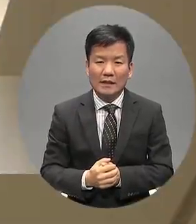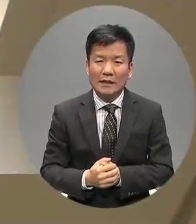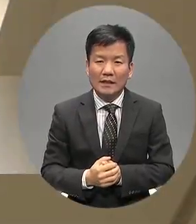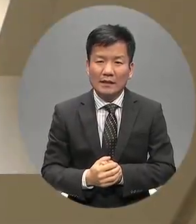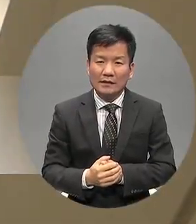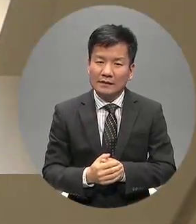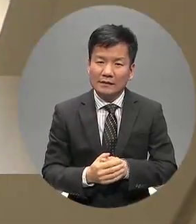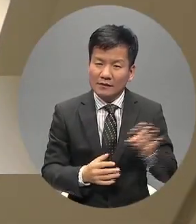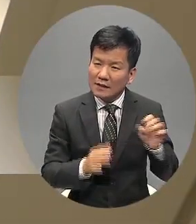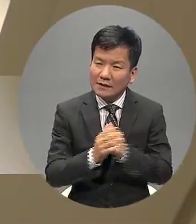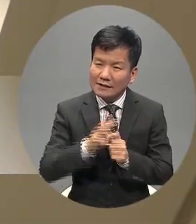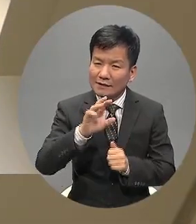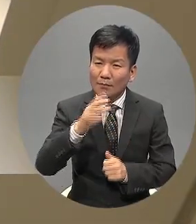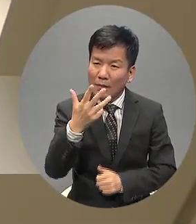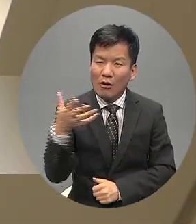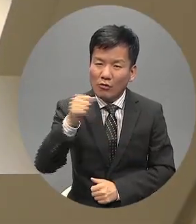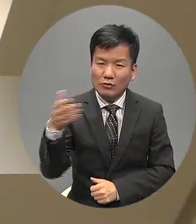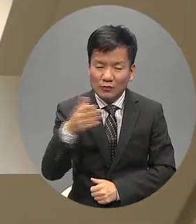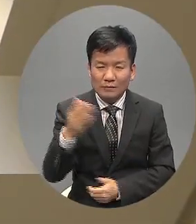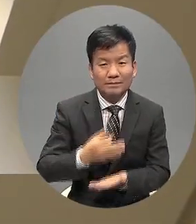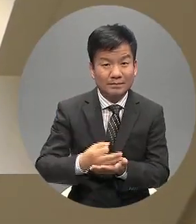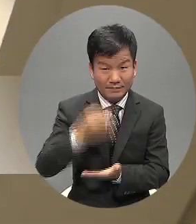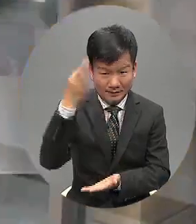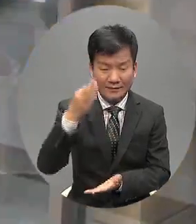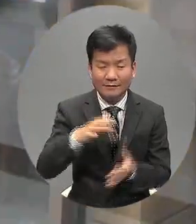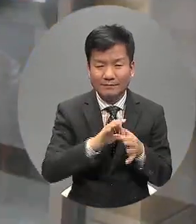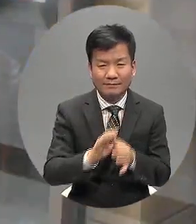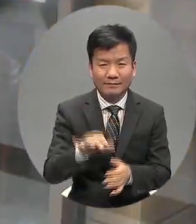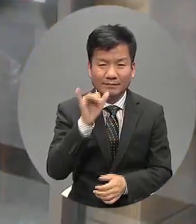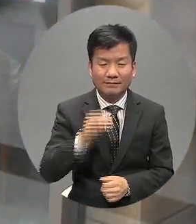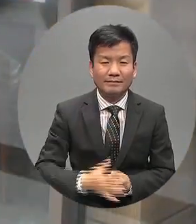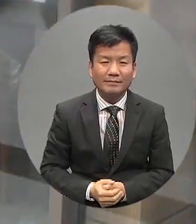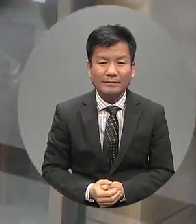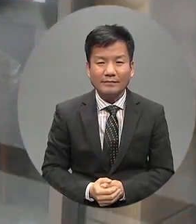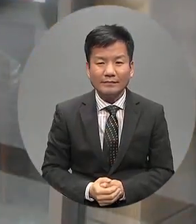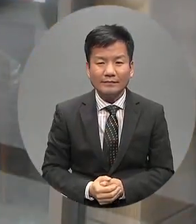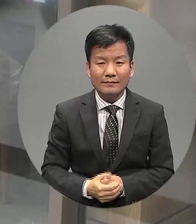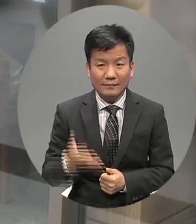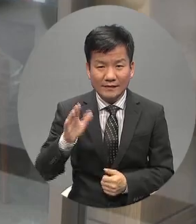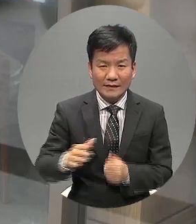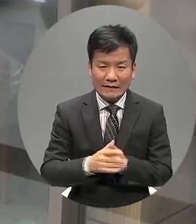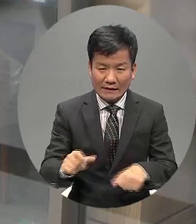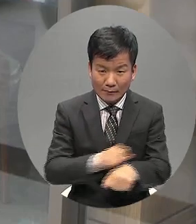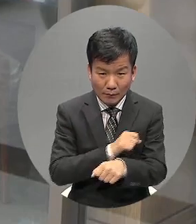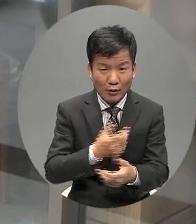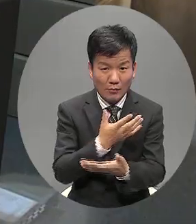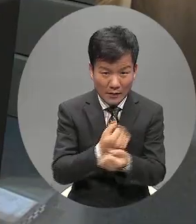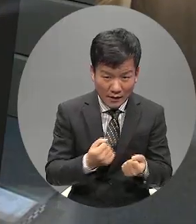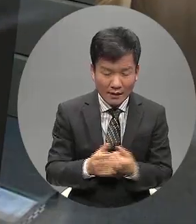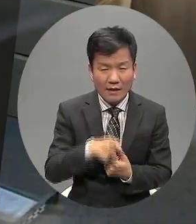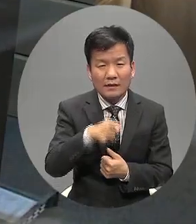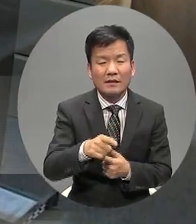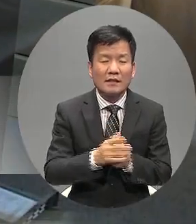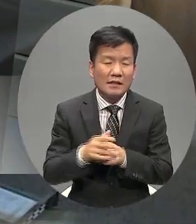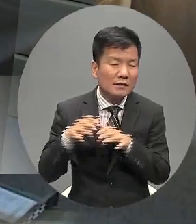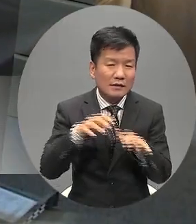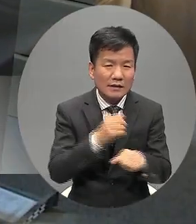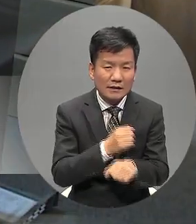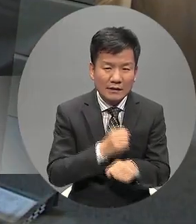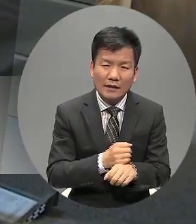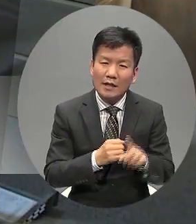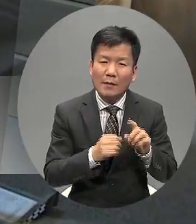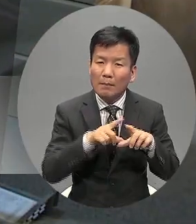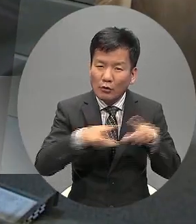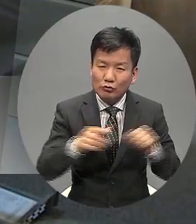분양가가 8억 원에 근접해 초고 분양가 논란을 빚기도 했습니다. 하지만 특별 공급을 비롯해 해당 지역 청약에서